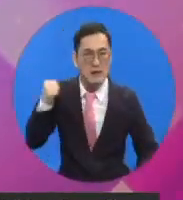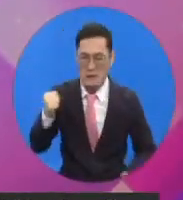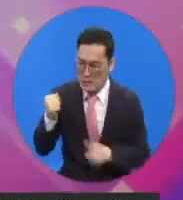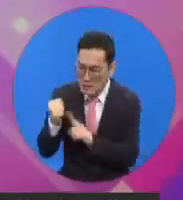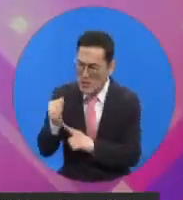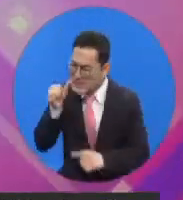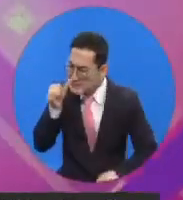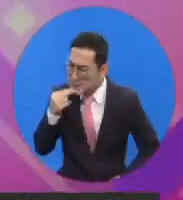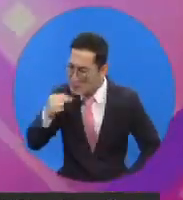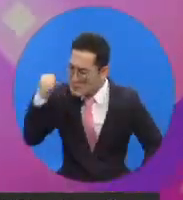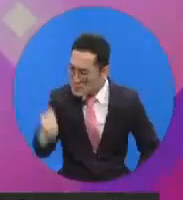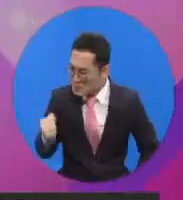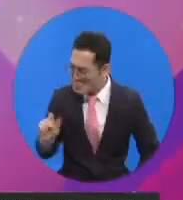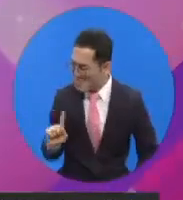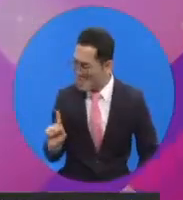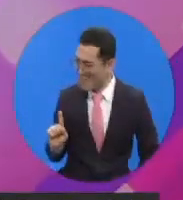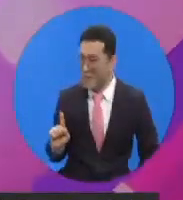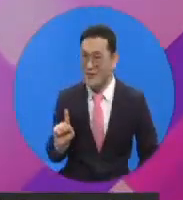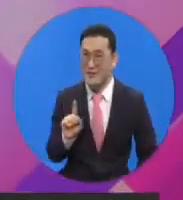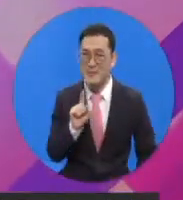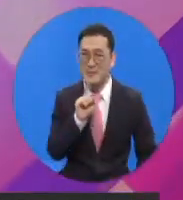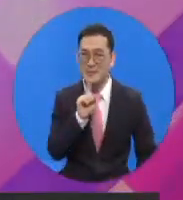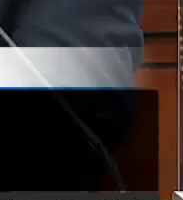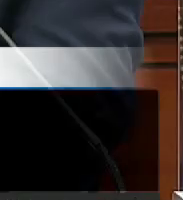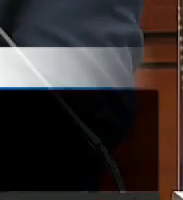일기도 했습니다. 그 장면 직접 한번 보시죠.